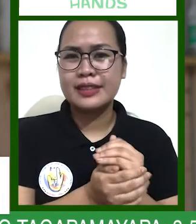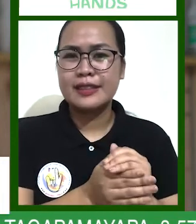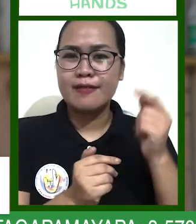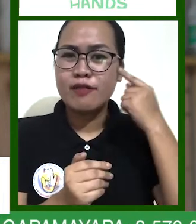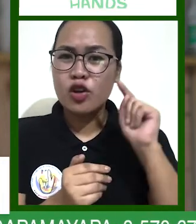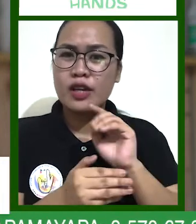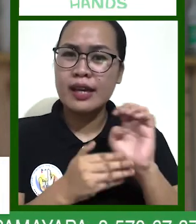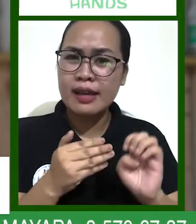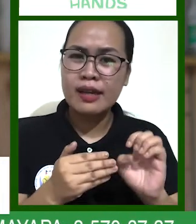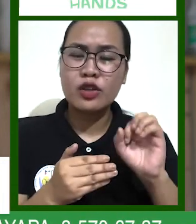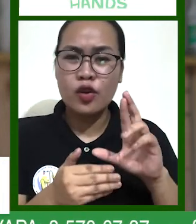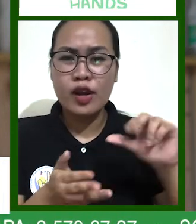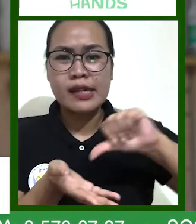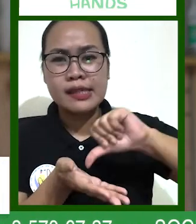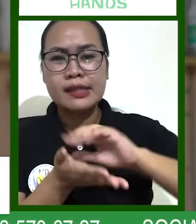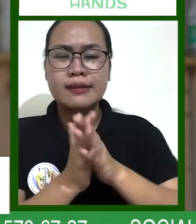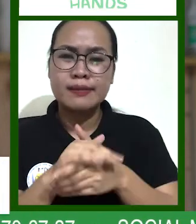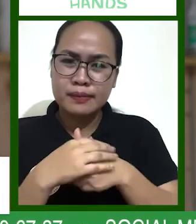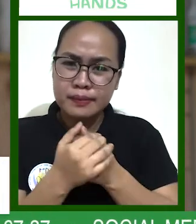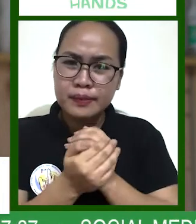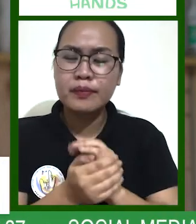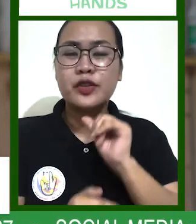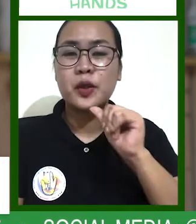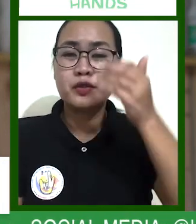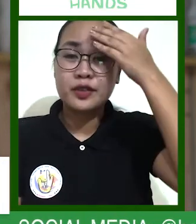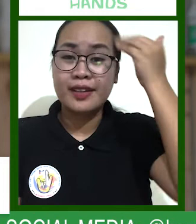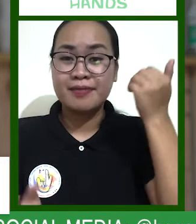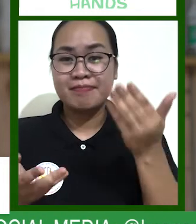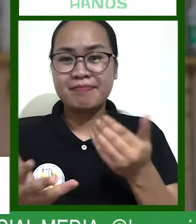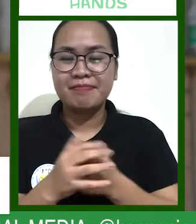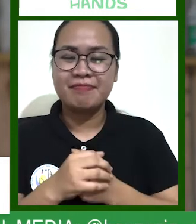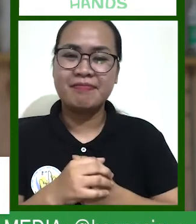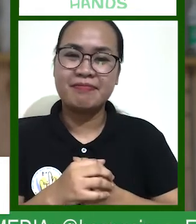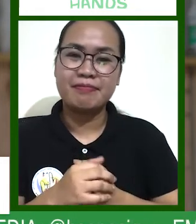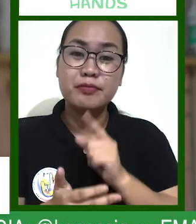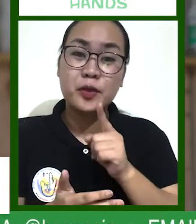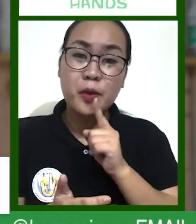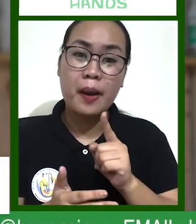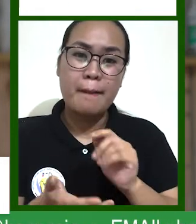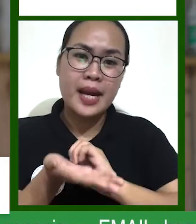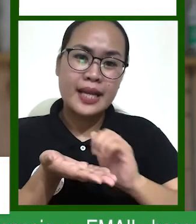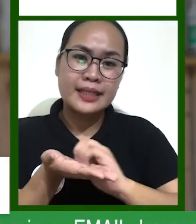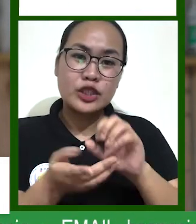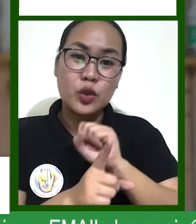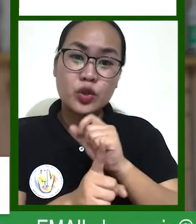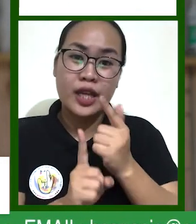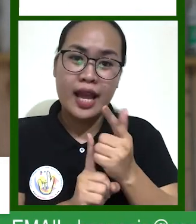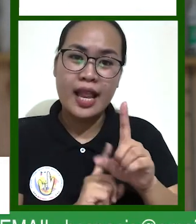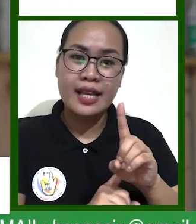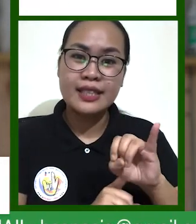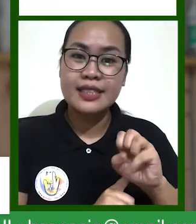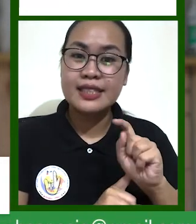or yung pag-aalkohol ng ating mga kamay, wag po natin kakalimutan. Of course, practice social distancing. Ayan na nga ba